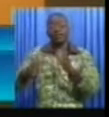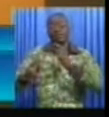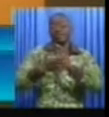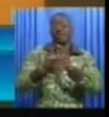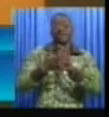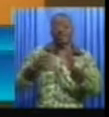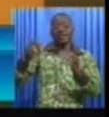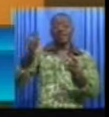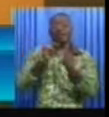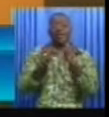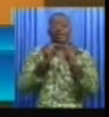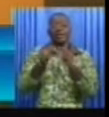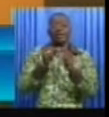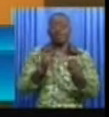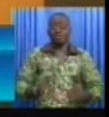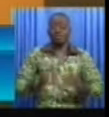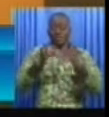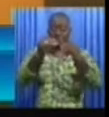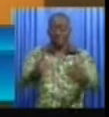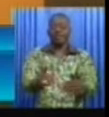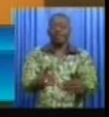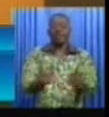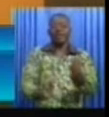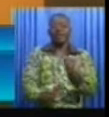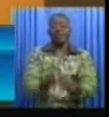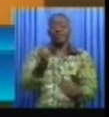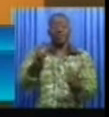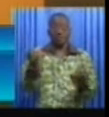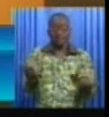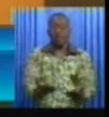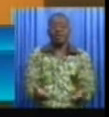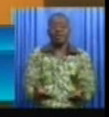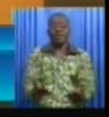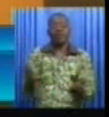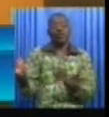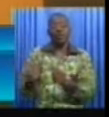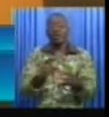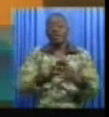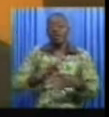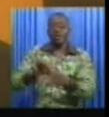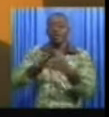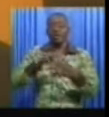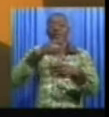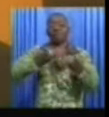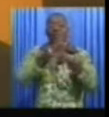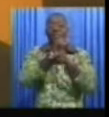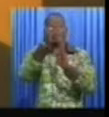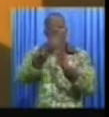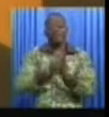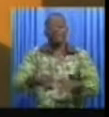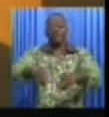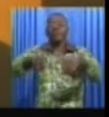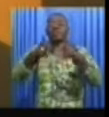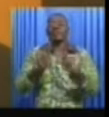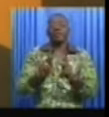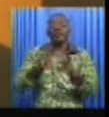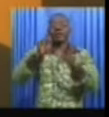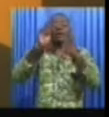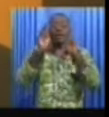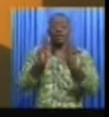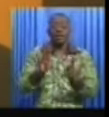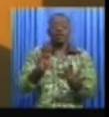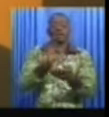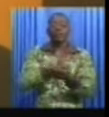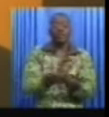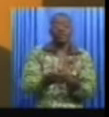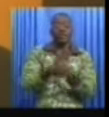un niveau assez avancé. Donc par le biais de cet accord de coproduction qui permet à des cinéastes